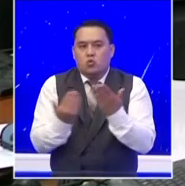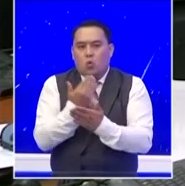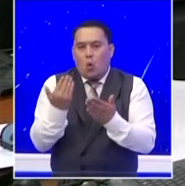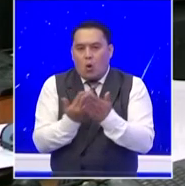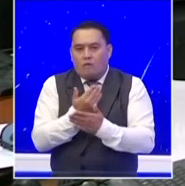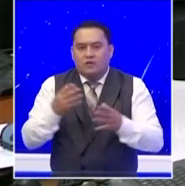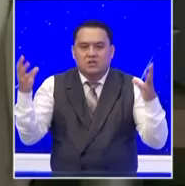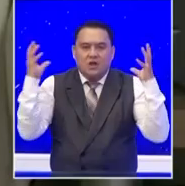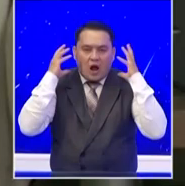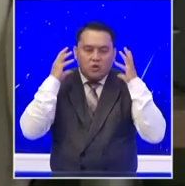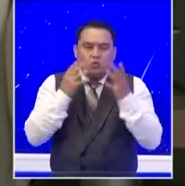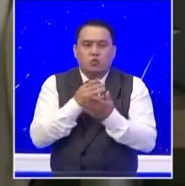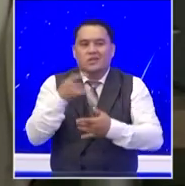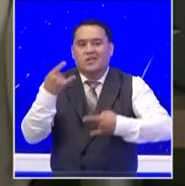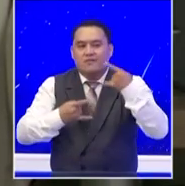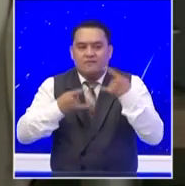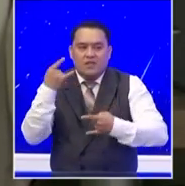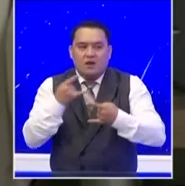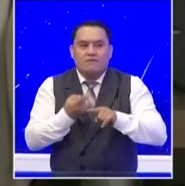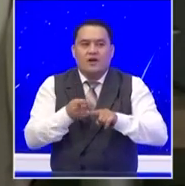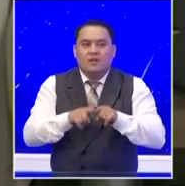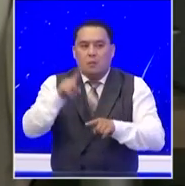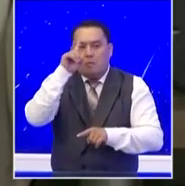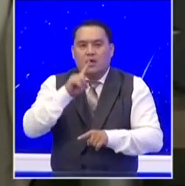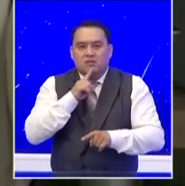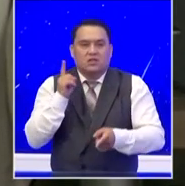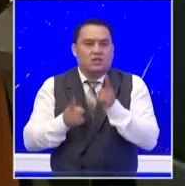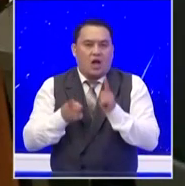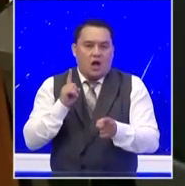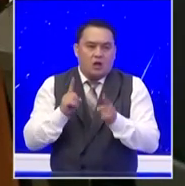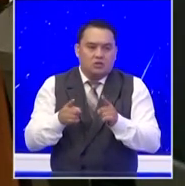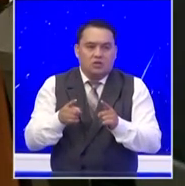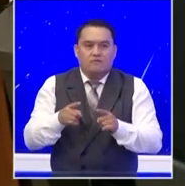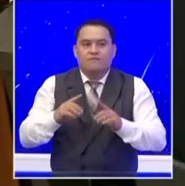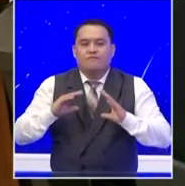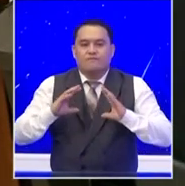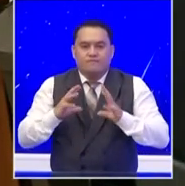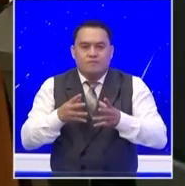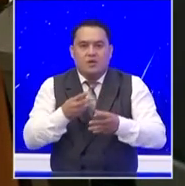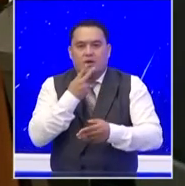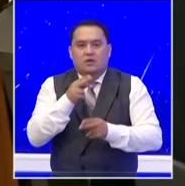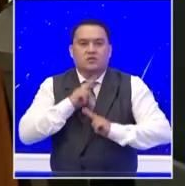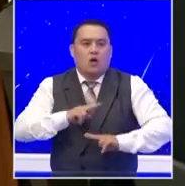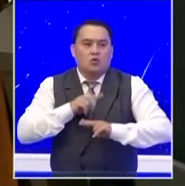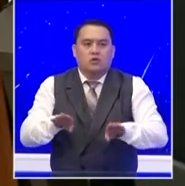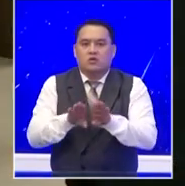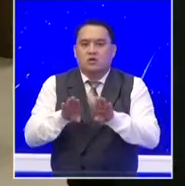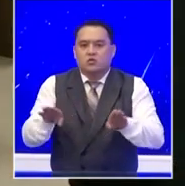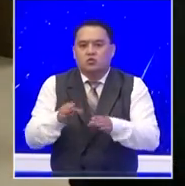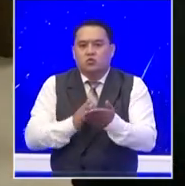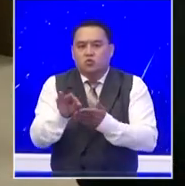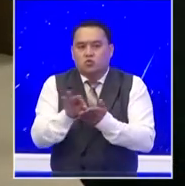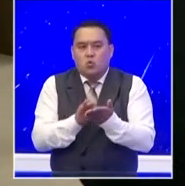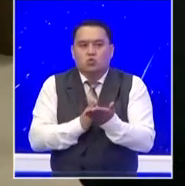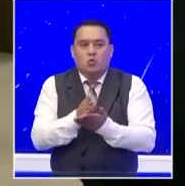ленты, радиочастоты и телевидение в эти месяцы стали настоящим окном в мир. Сотрудники СМИ наравне с экстренными